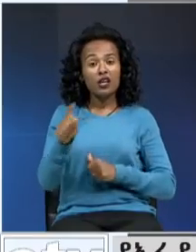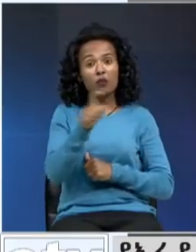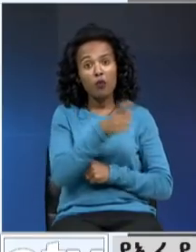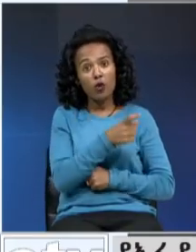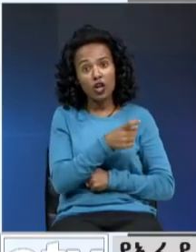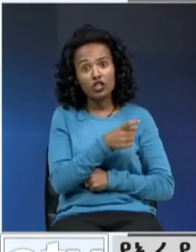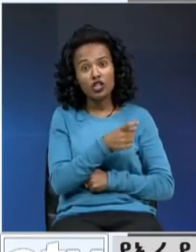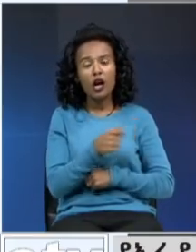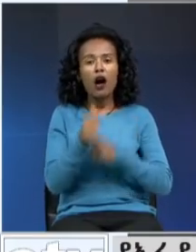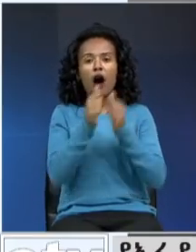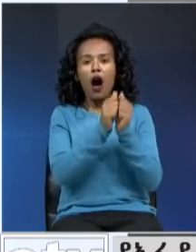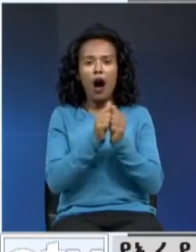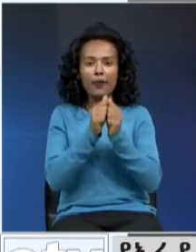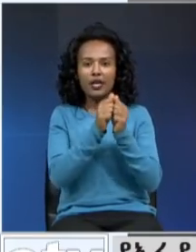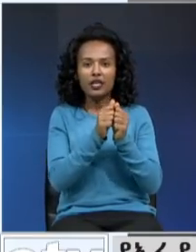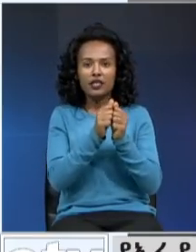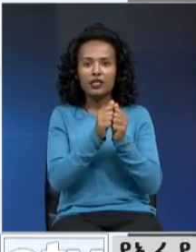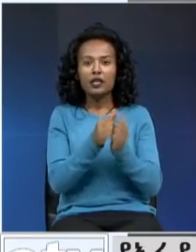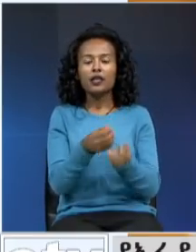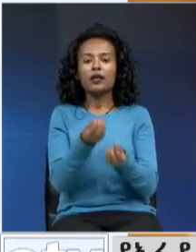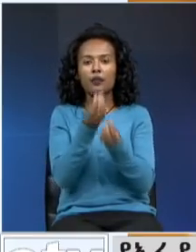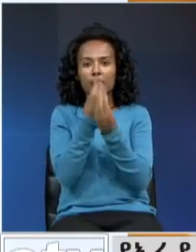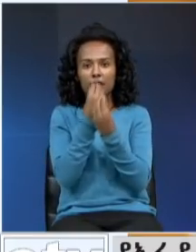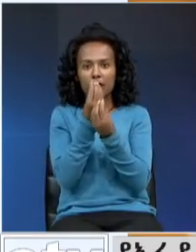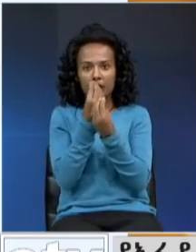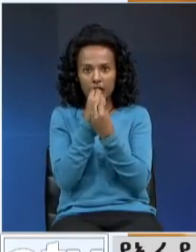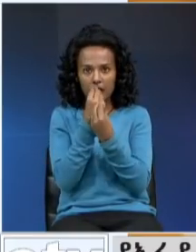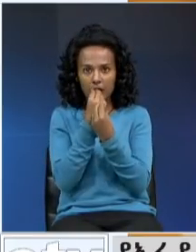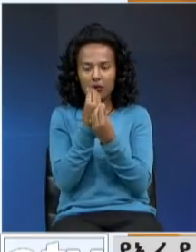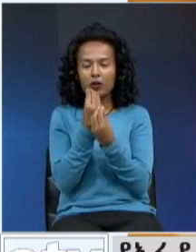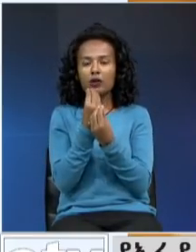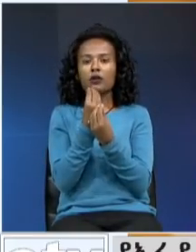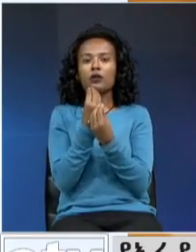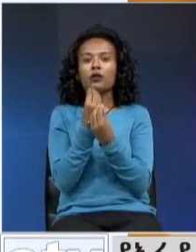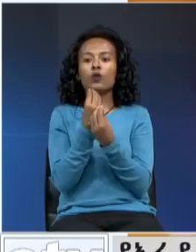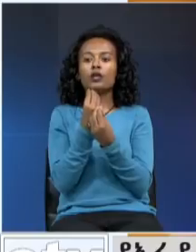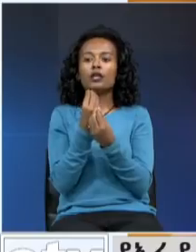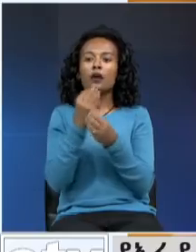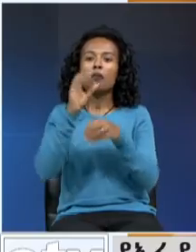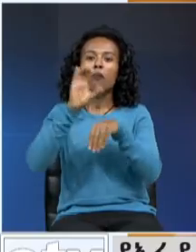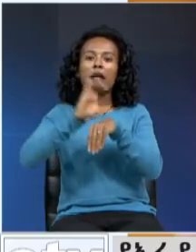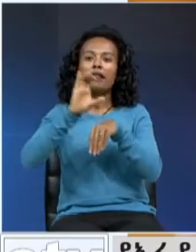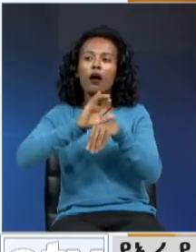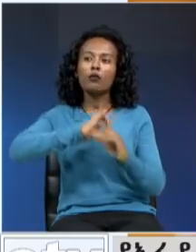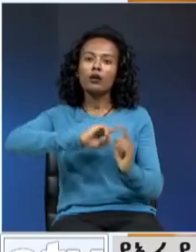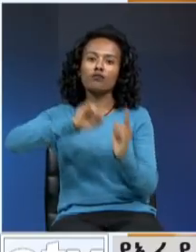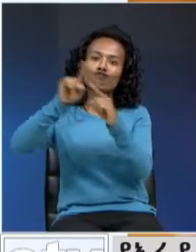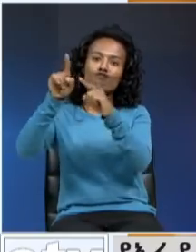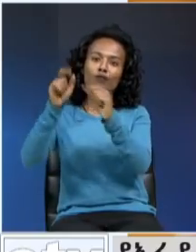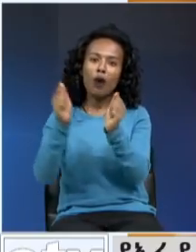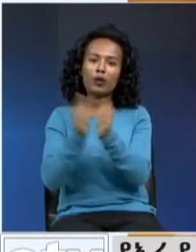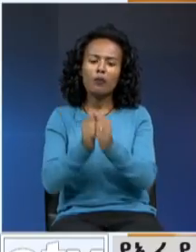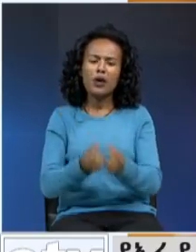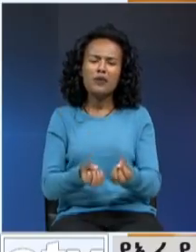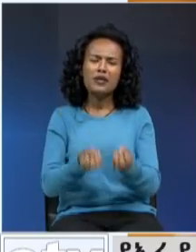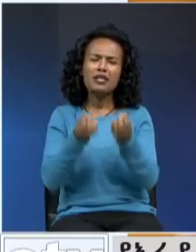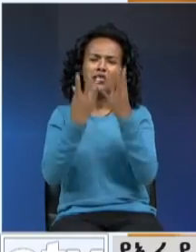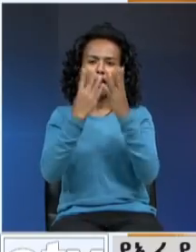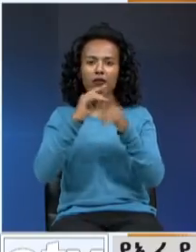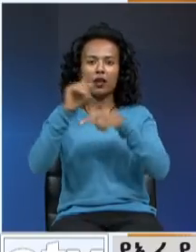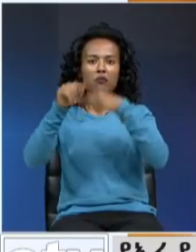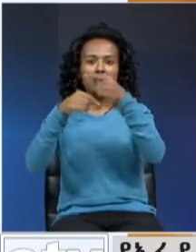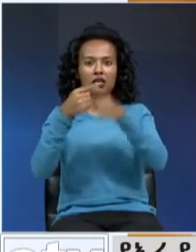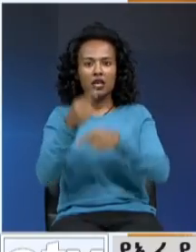በመሆናችን አብረን የምንመገብ ወደ ቤተ እምነት አዘውትረን በብዛት